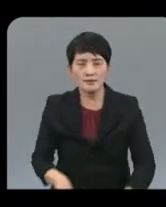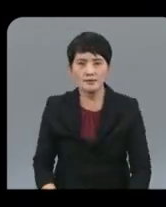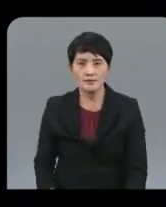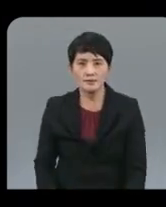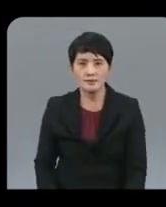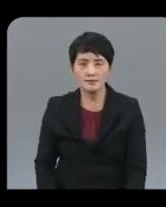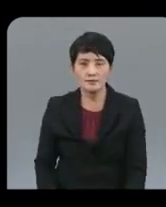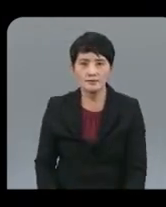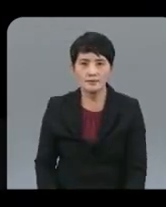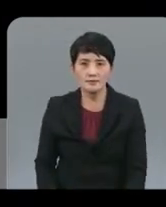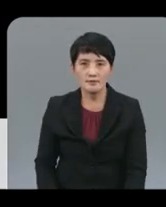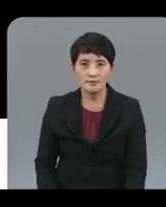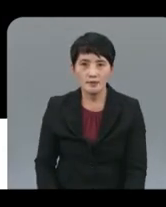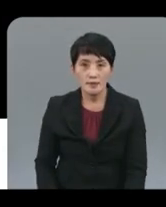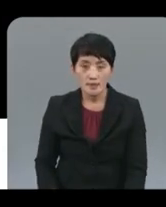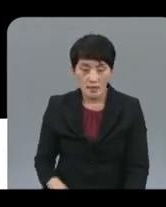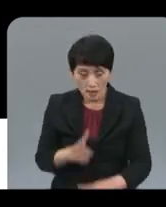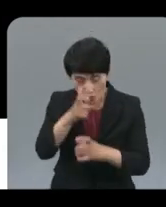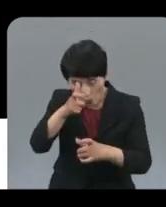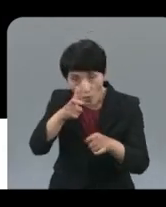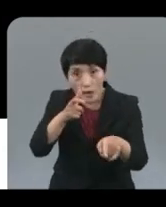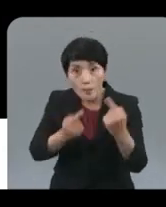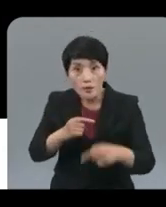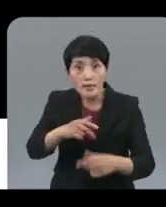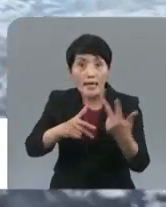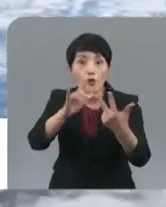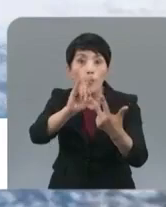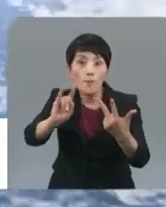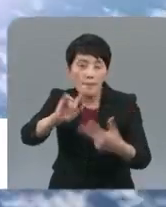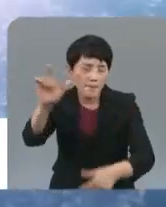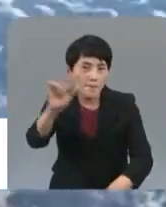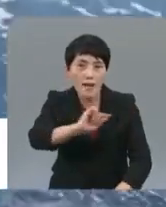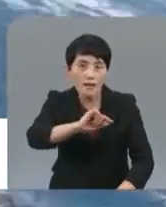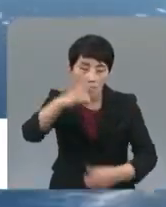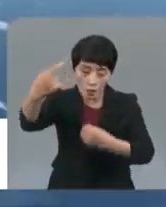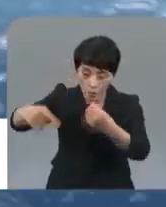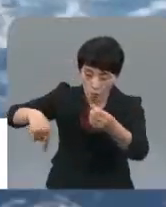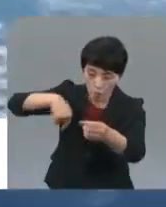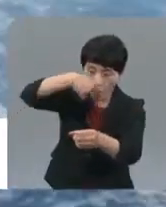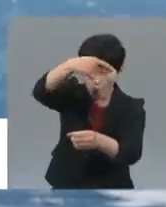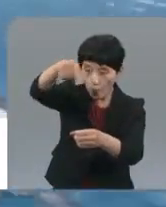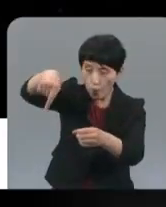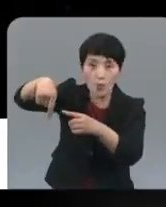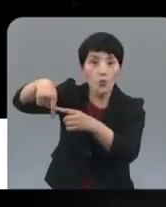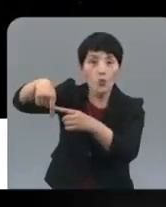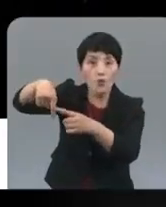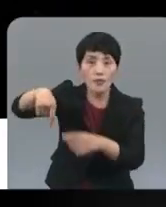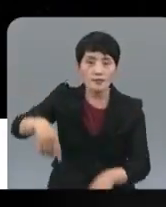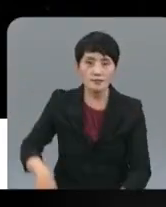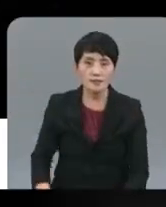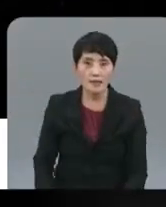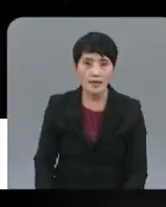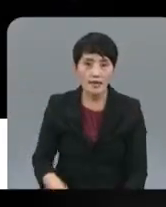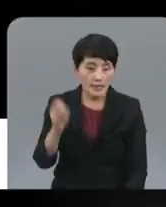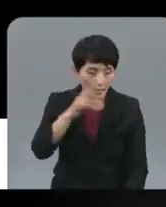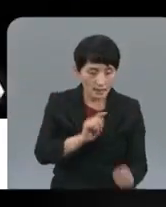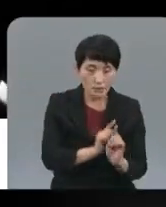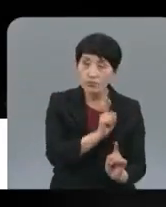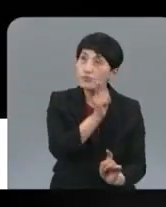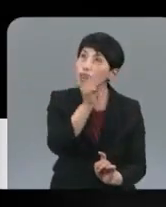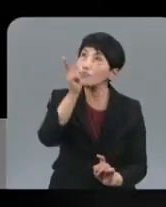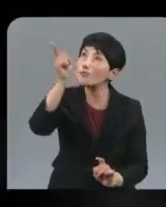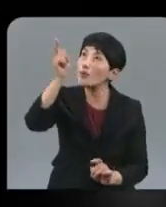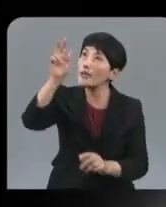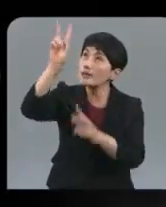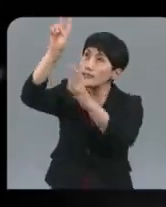uribiol 1 telah bersiap untuk meluncurkan proyek pemulangan satelit itu rencananya tim peneliti akan mengirimkan satelit pembersih